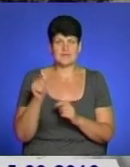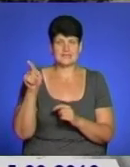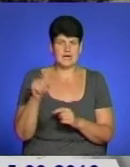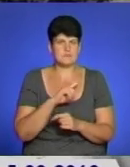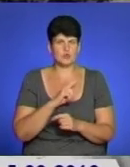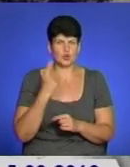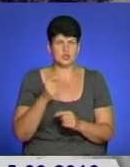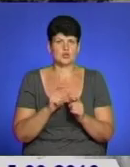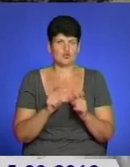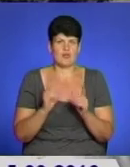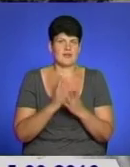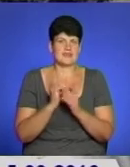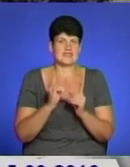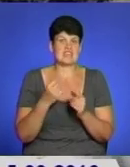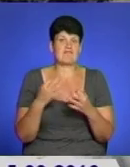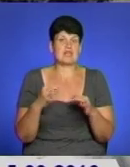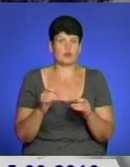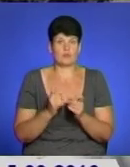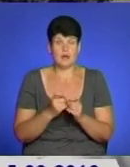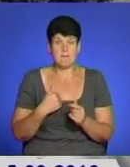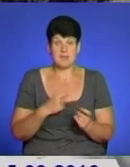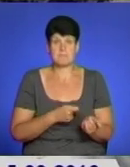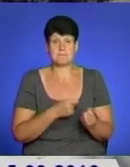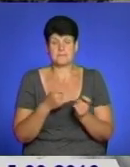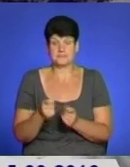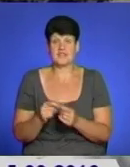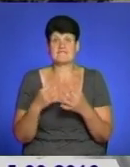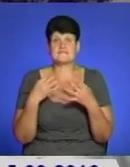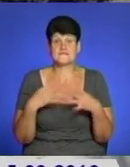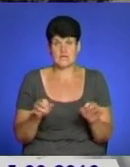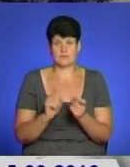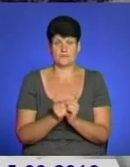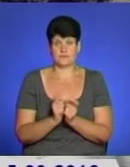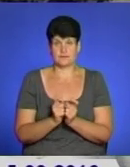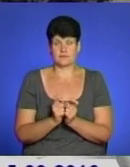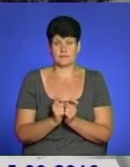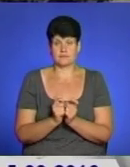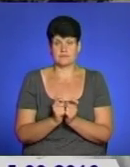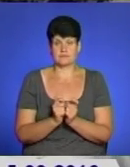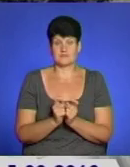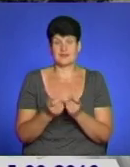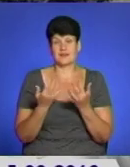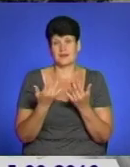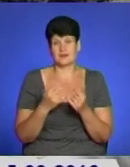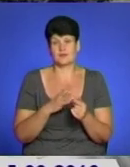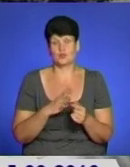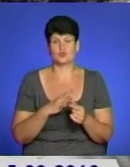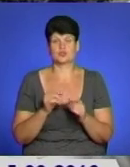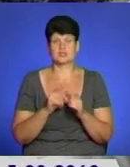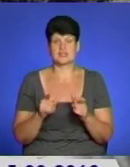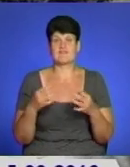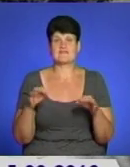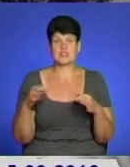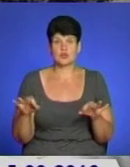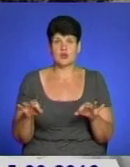одна школа є вільної боротьби. Ось ми приїхали, вільна боротьба. Тобто, в принципі, декілька було шкіл вільної боротьби, все решта